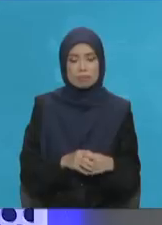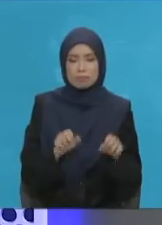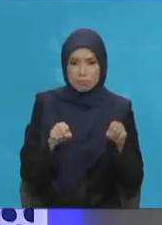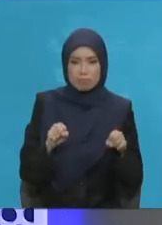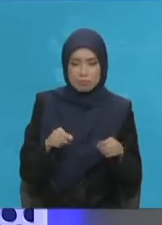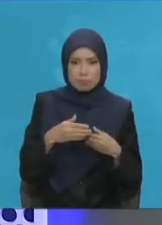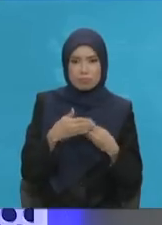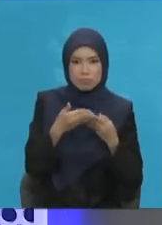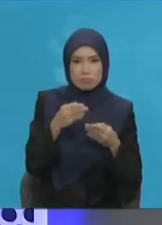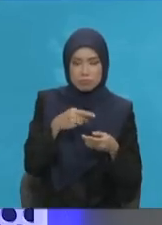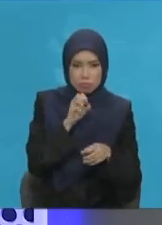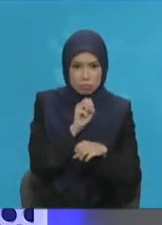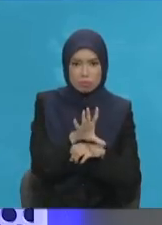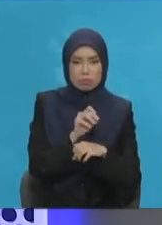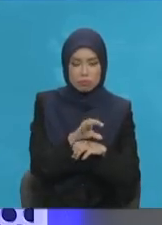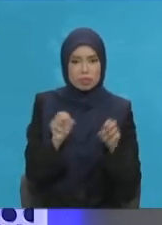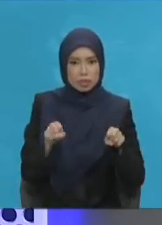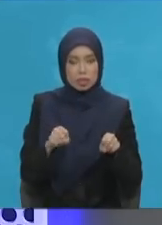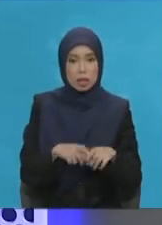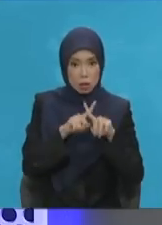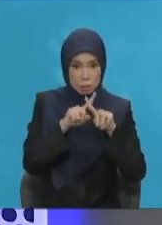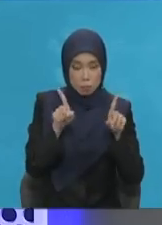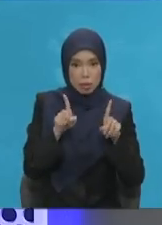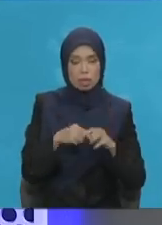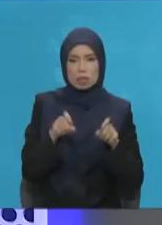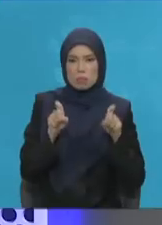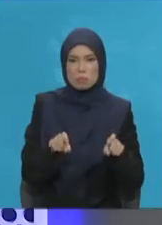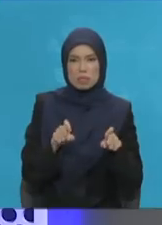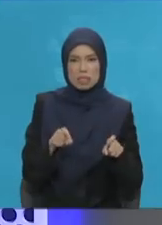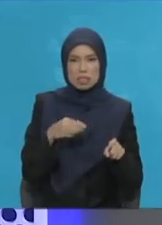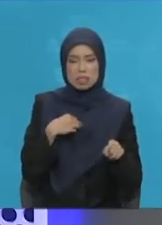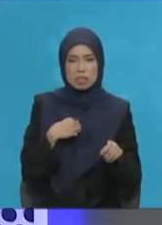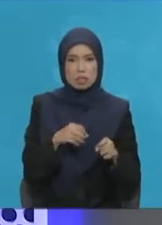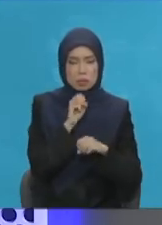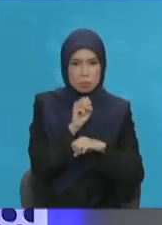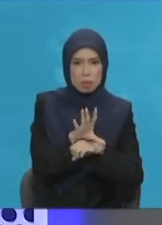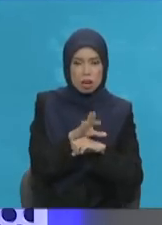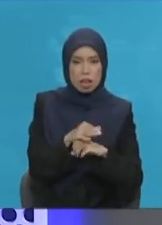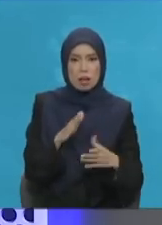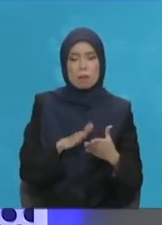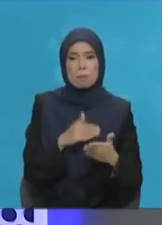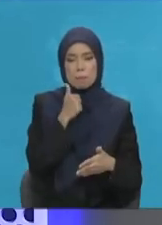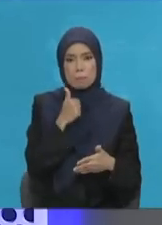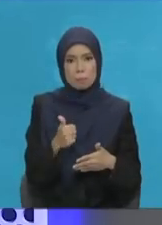tetapi arahan itu biarlah berpatutan Bukannya arahan-arahan tidak menentu